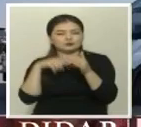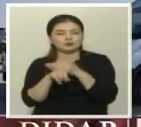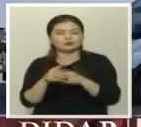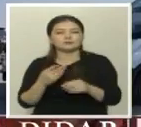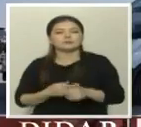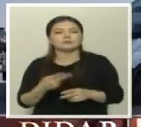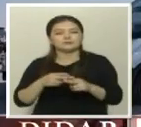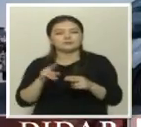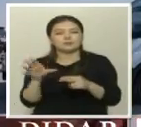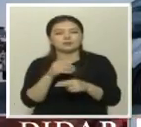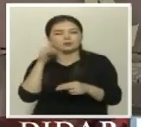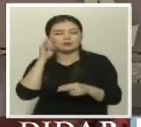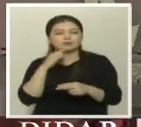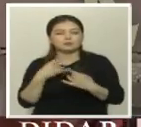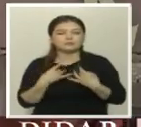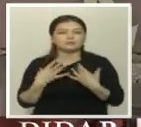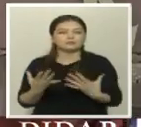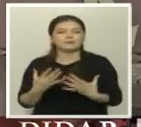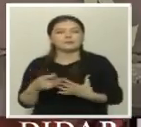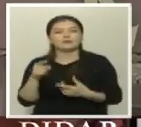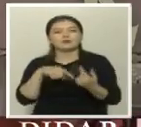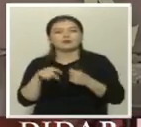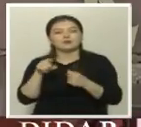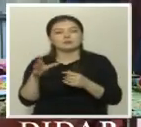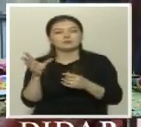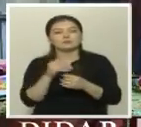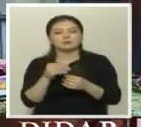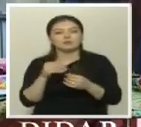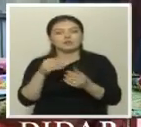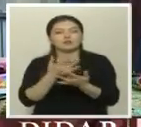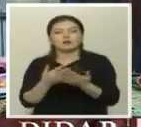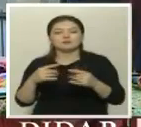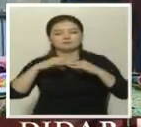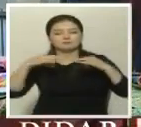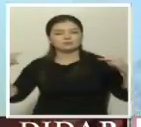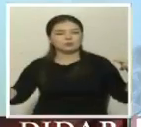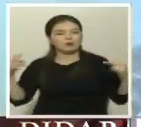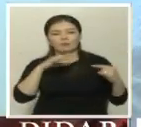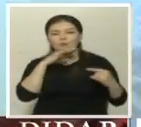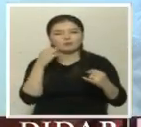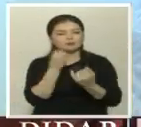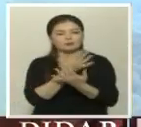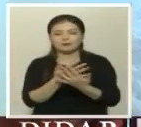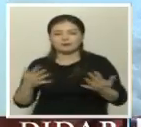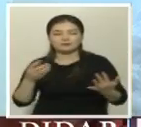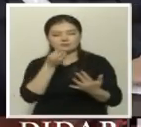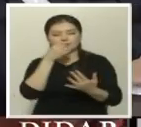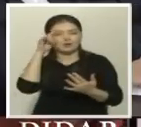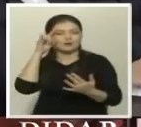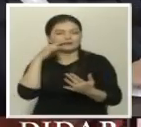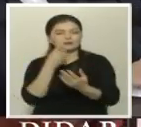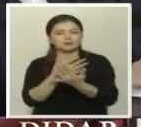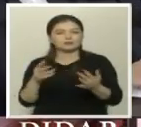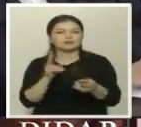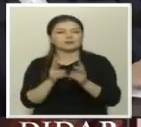в этот день традиционно на вершине горы помимо установки Юрт накрывается богатой до страханы здесь же проходят театрализованные представления